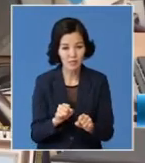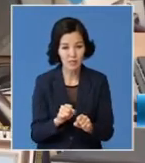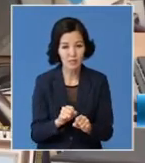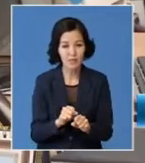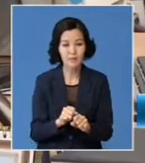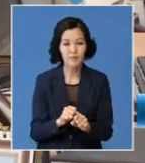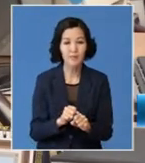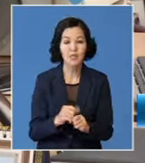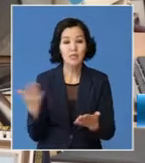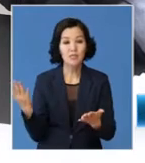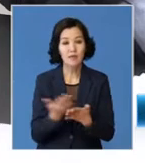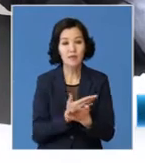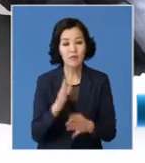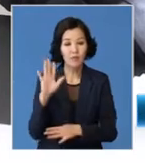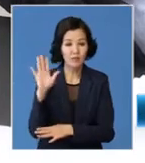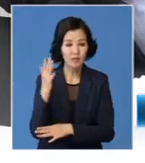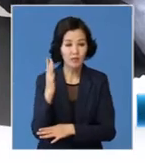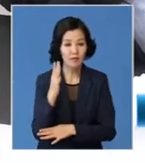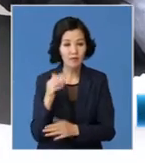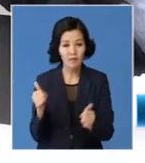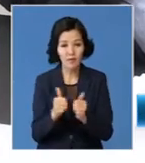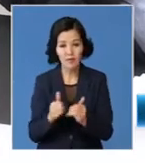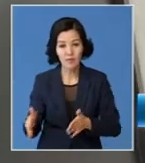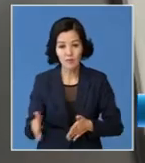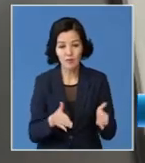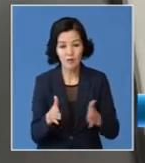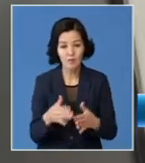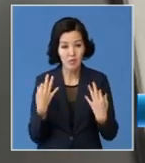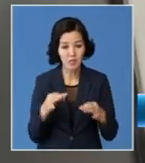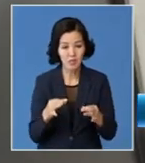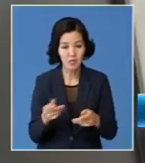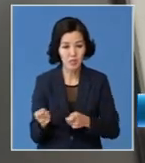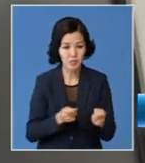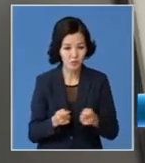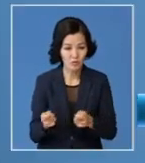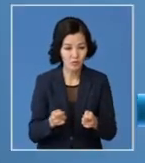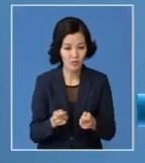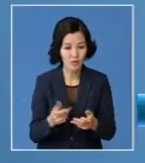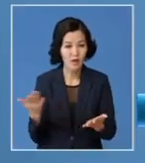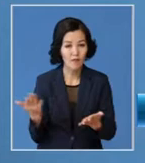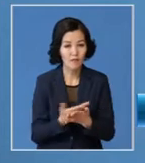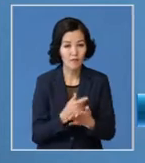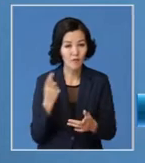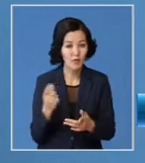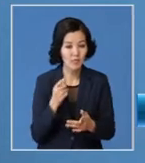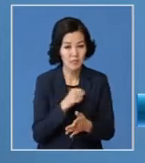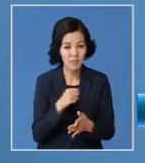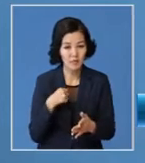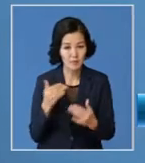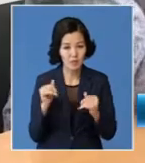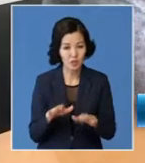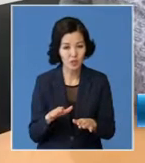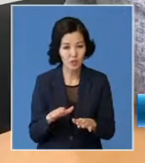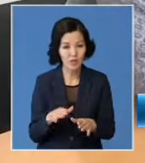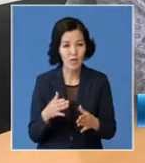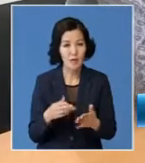время назад за вырубку деревьев вдоль трассы Алматы-Талгар наказали чиновников, хотя вырубка производилась предпринимателем. Должностные лица подписали